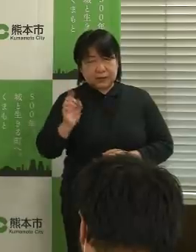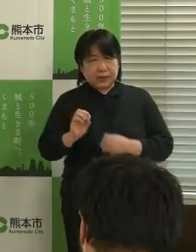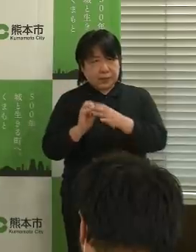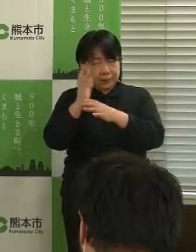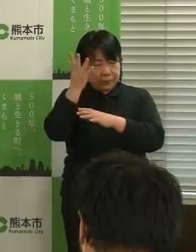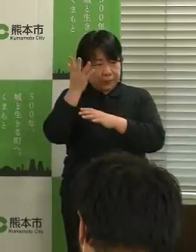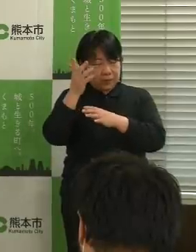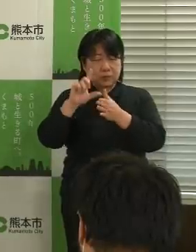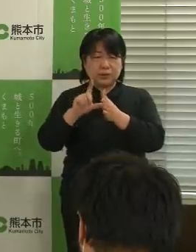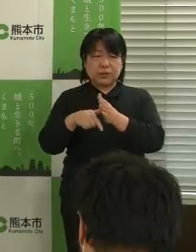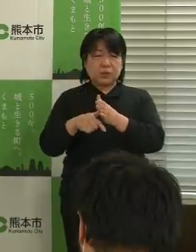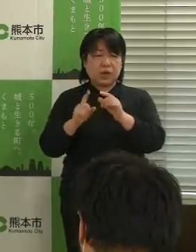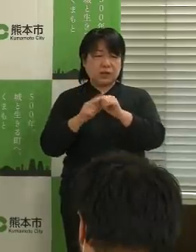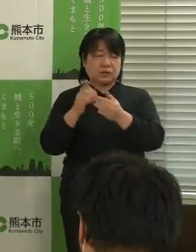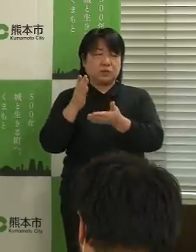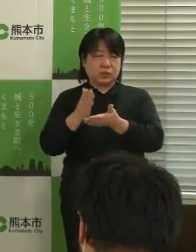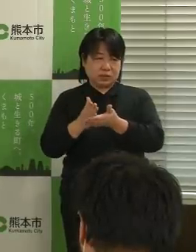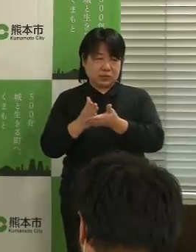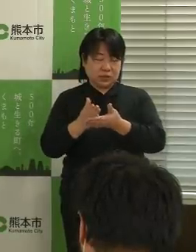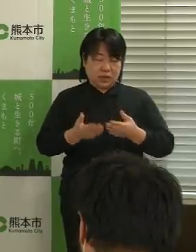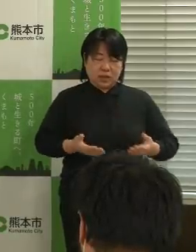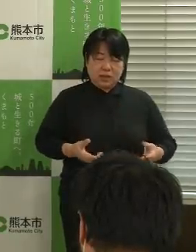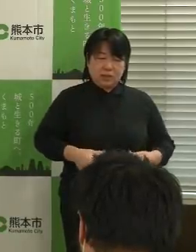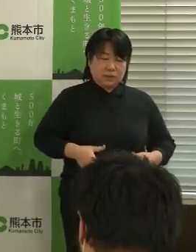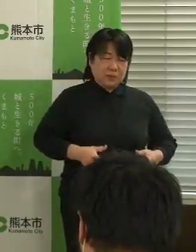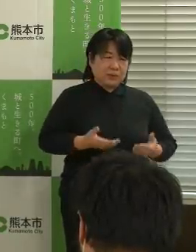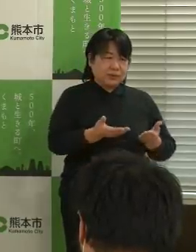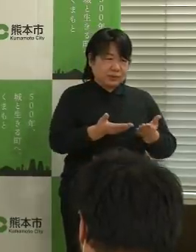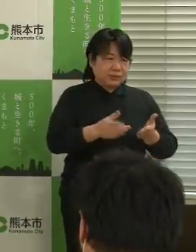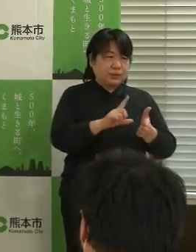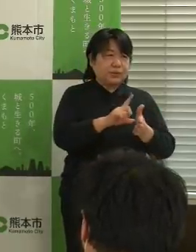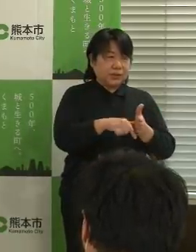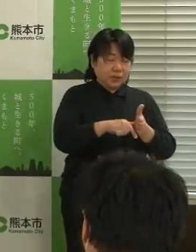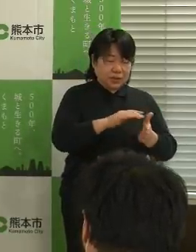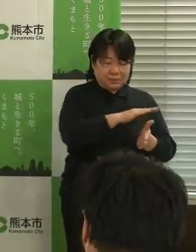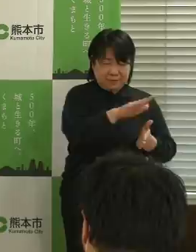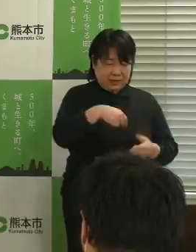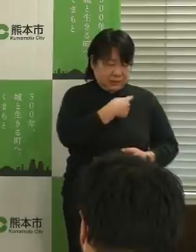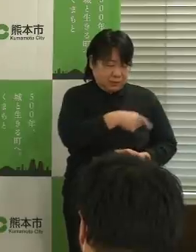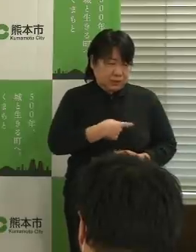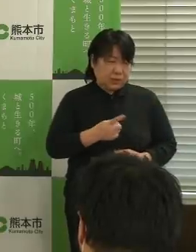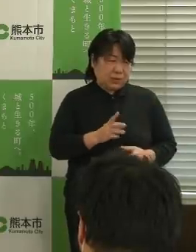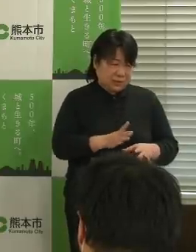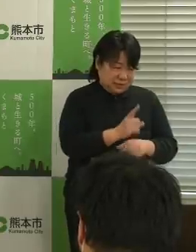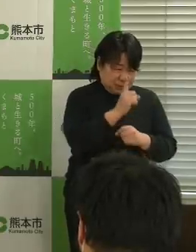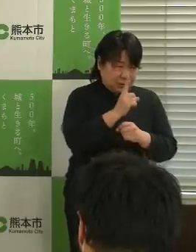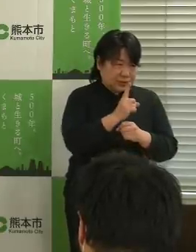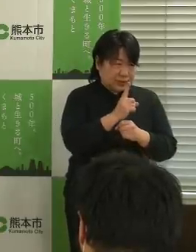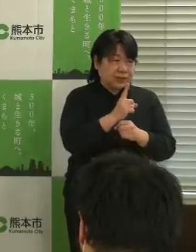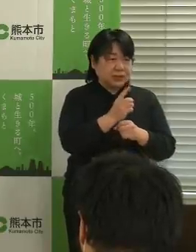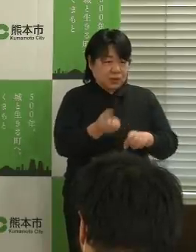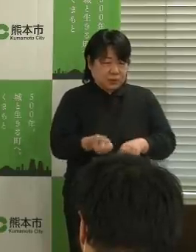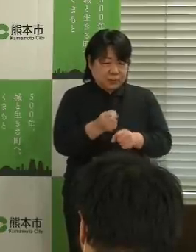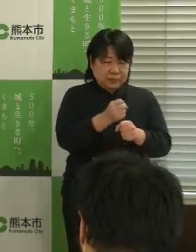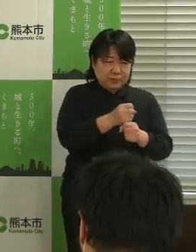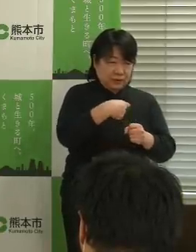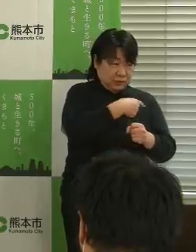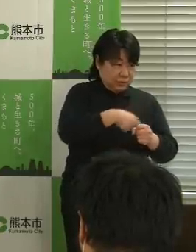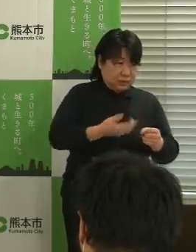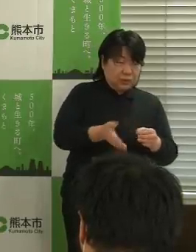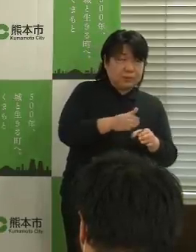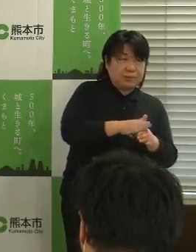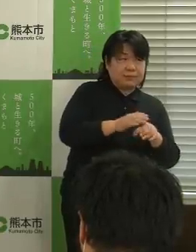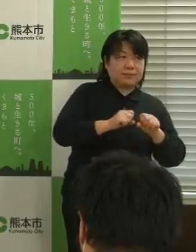はもうあの収束して、まあ、みんなで、まあ、気持ちを一つにということで、復興の気持ちを込